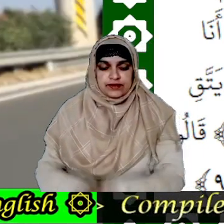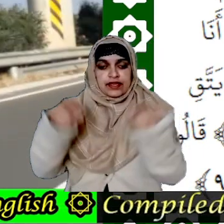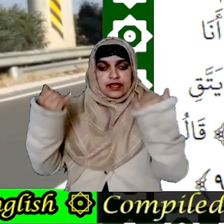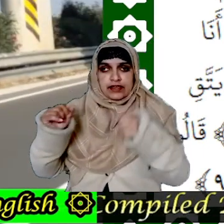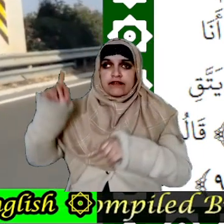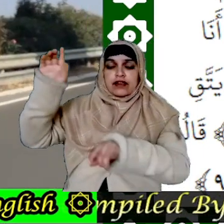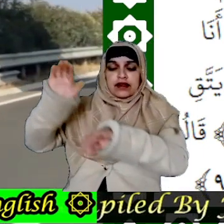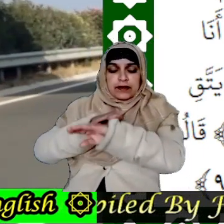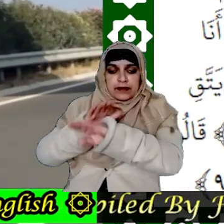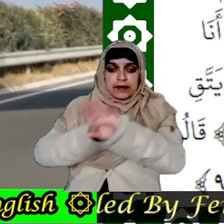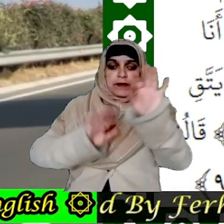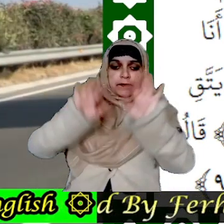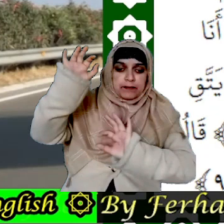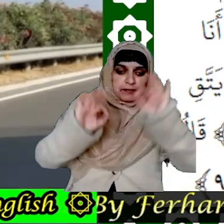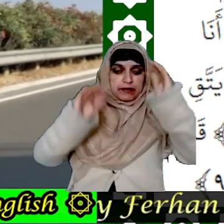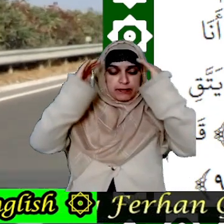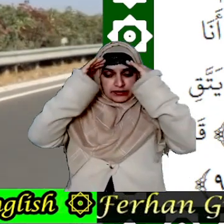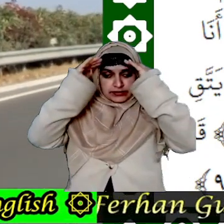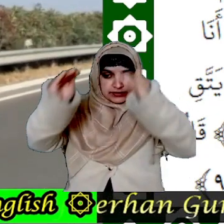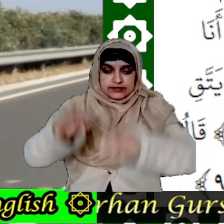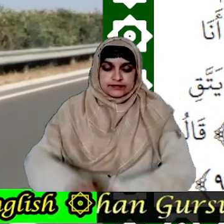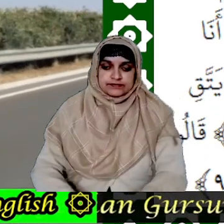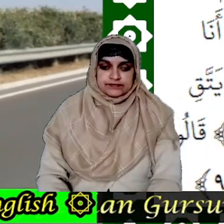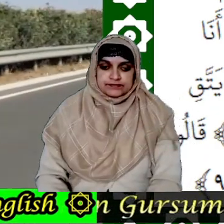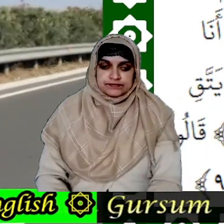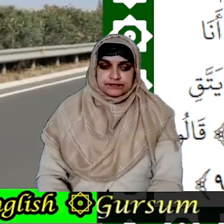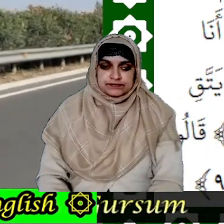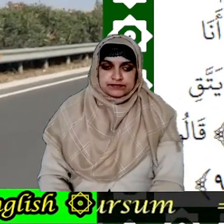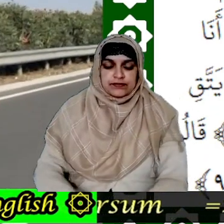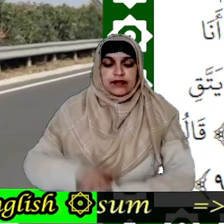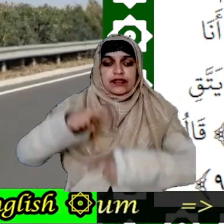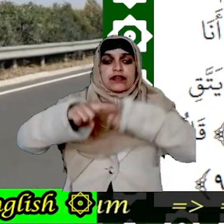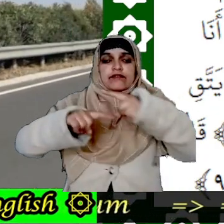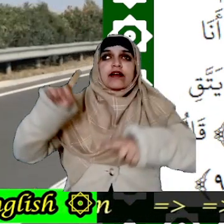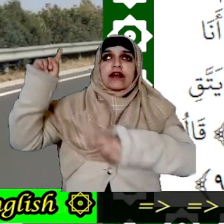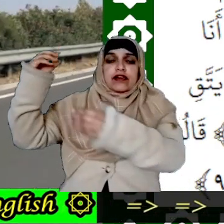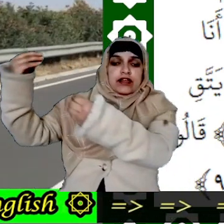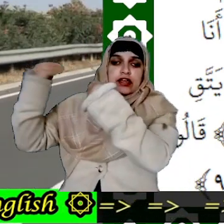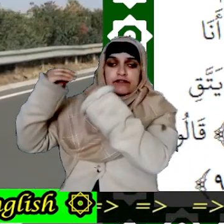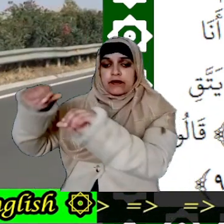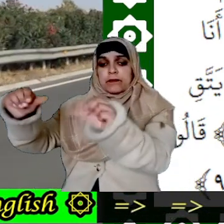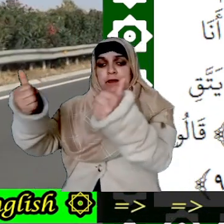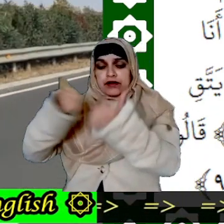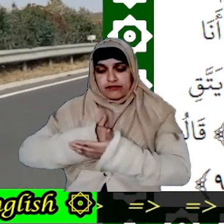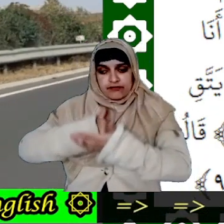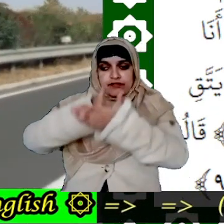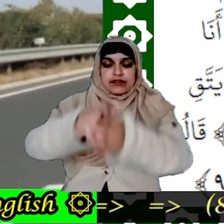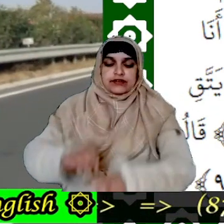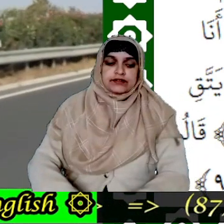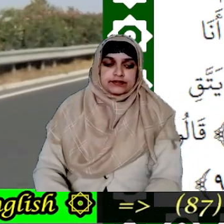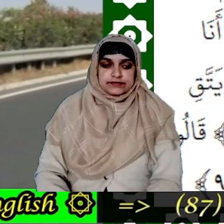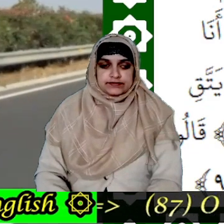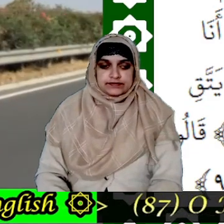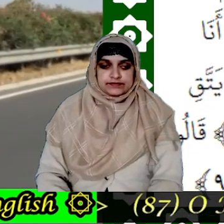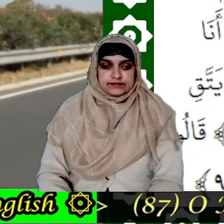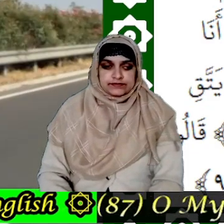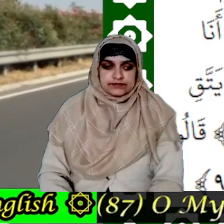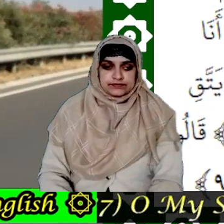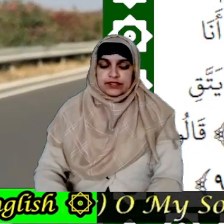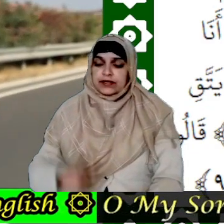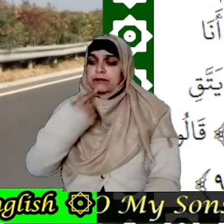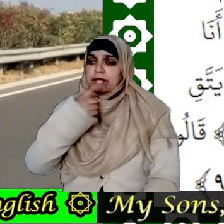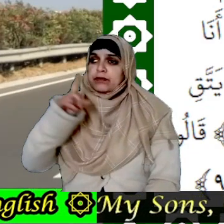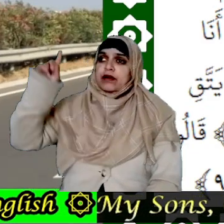فكانوا تسيابواتي أبلو جنها إسال لفظيني أكدا قالوا أئنك ساعتي